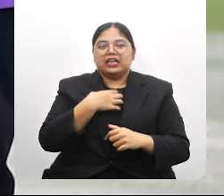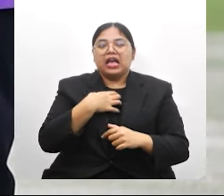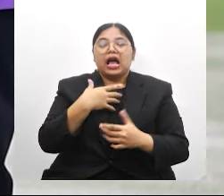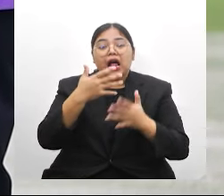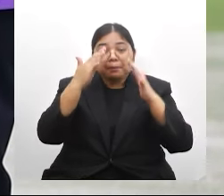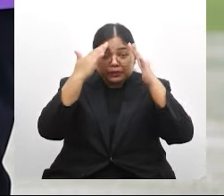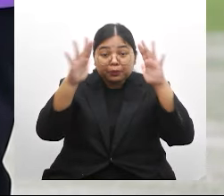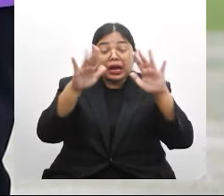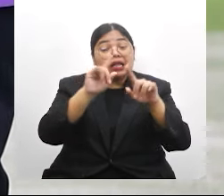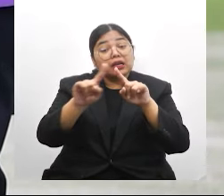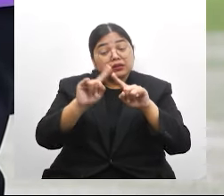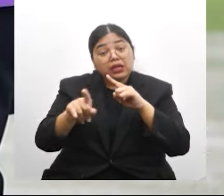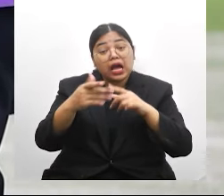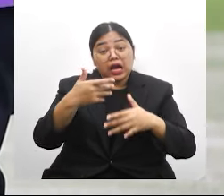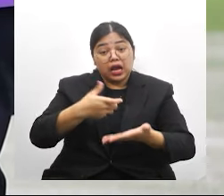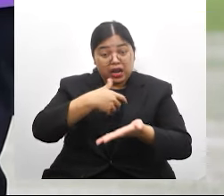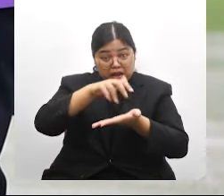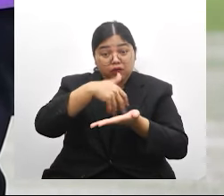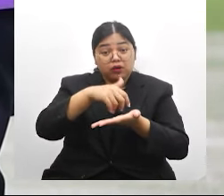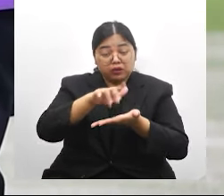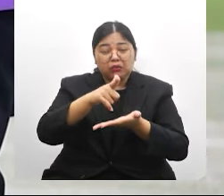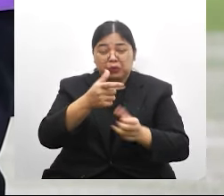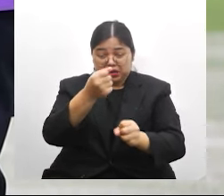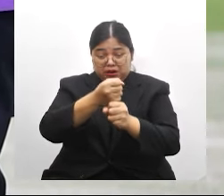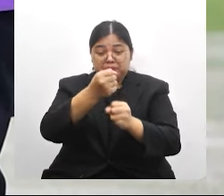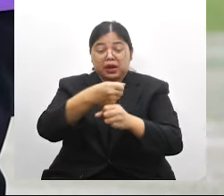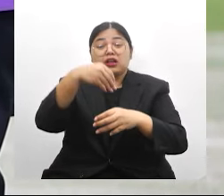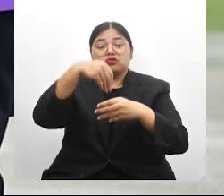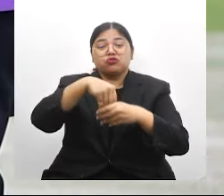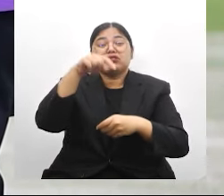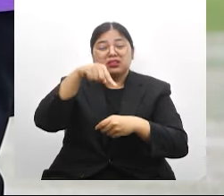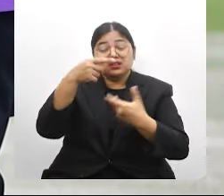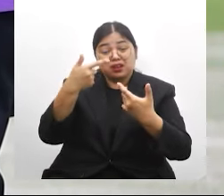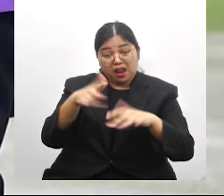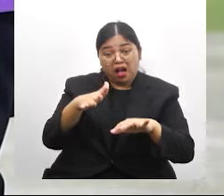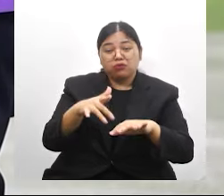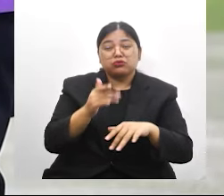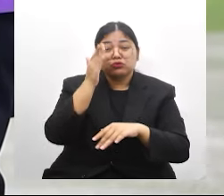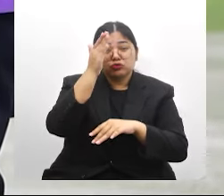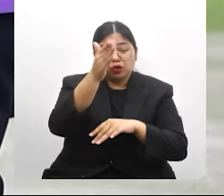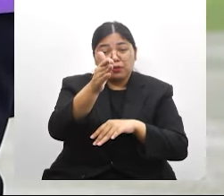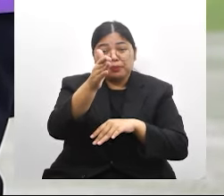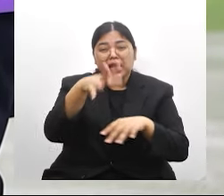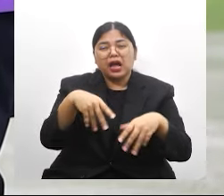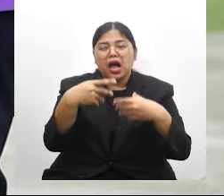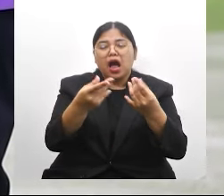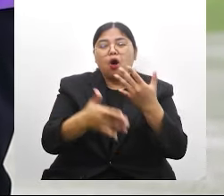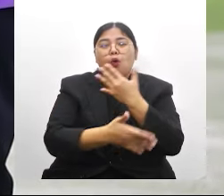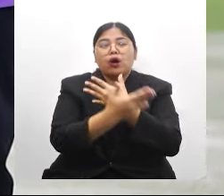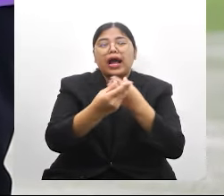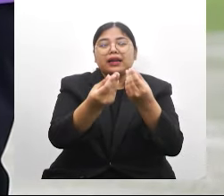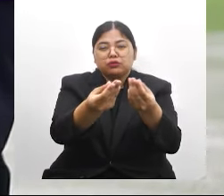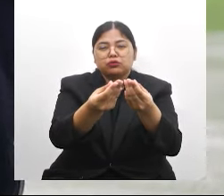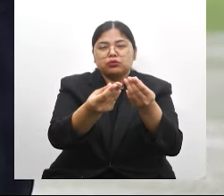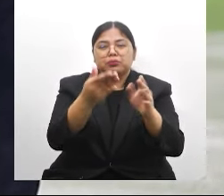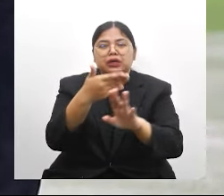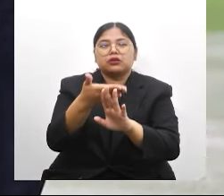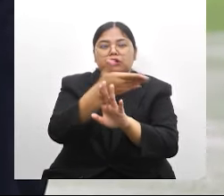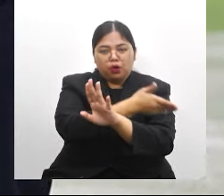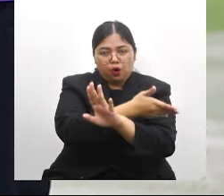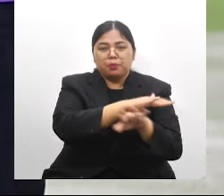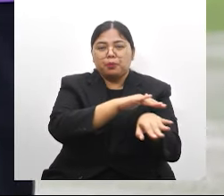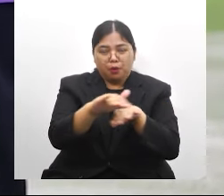ประสบการณ์ว่าหลังจากที่มาทำที่นี่แล้วเนี่ยได้ได้มีความความสำเร็จยังไงแล้วก็อยากต่อยอดให้กับคนอื่นๆที่ที่เตรียมที่จะเข้าสู่ตรงนี้ยังไง